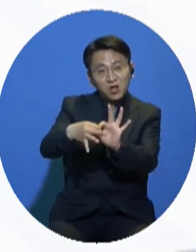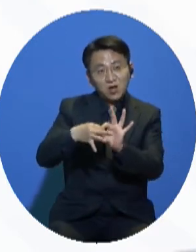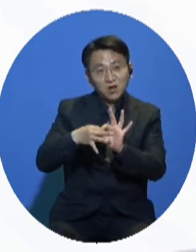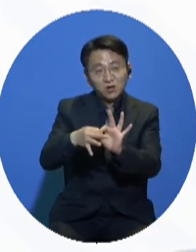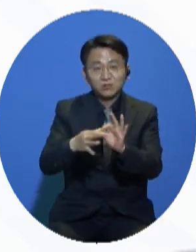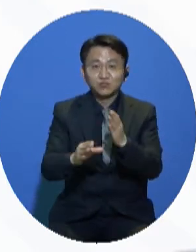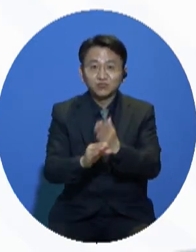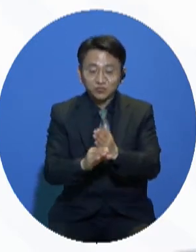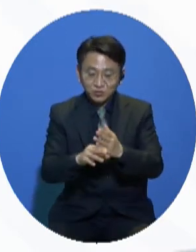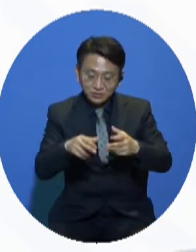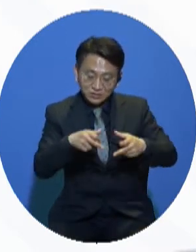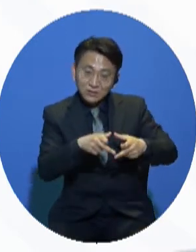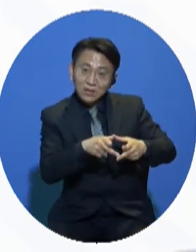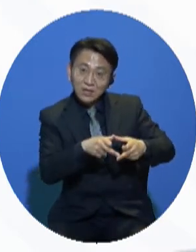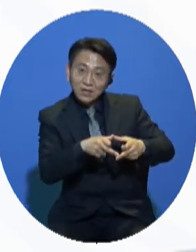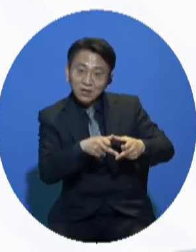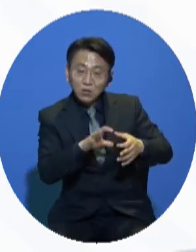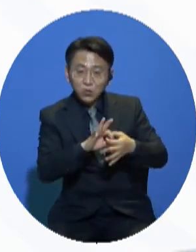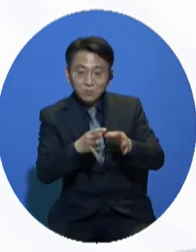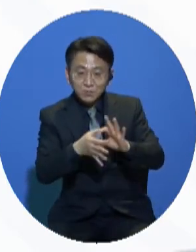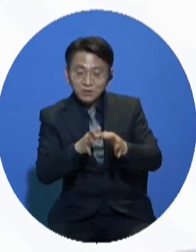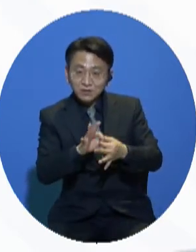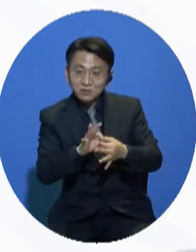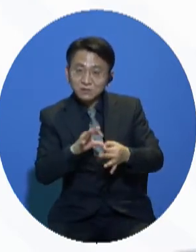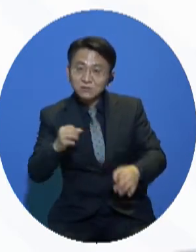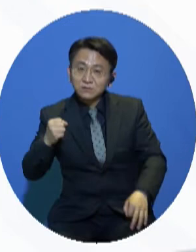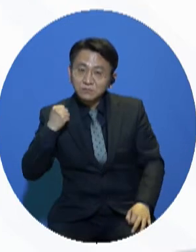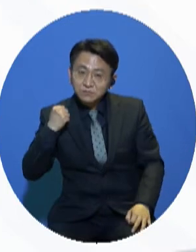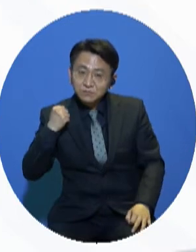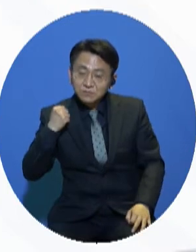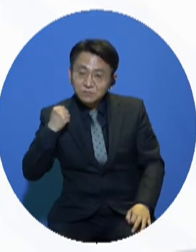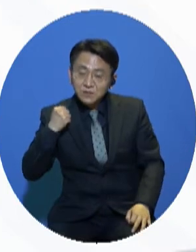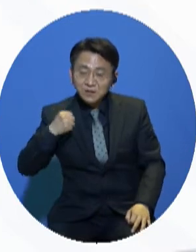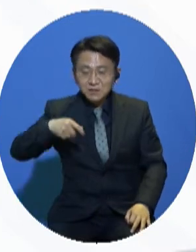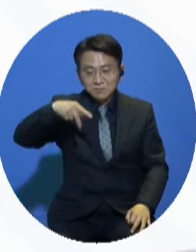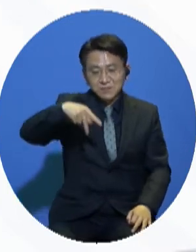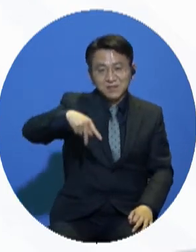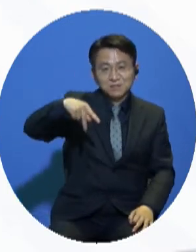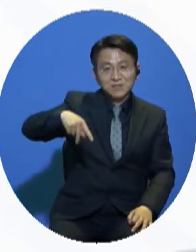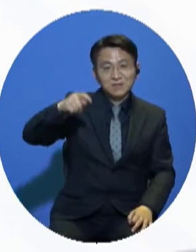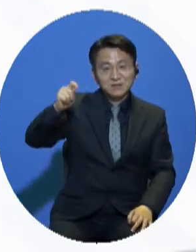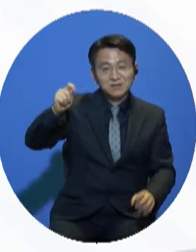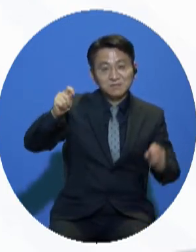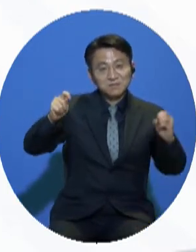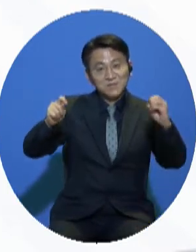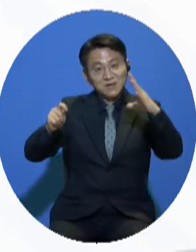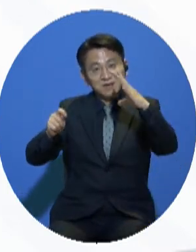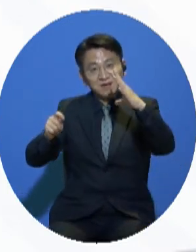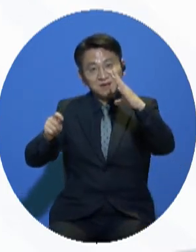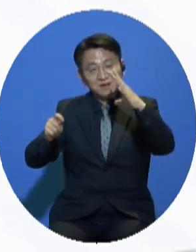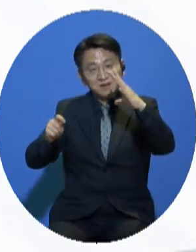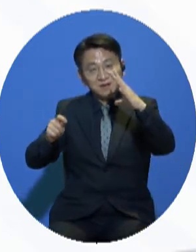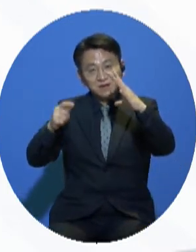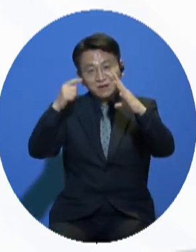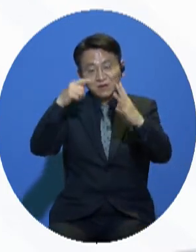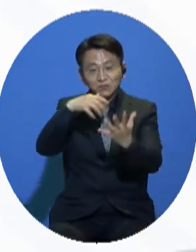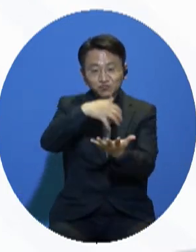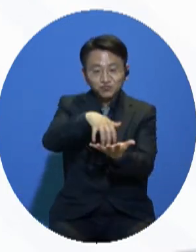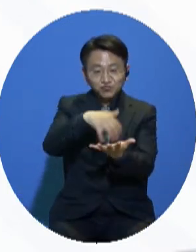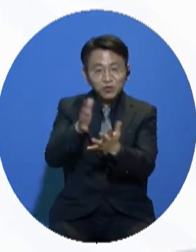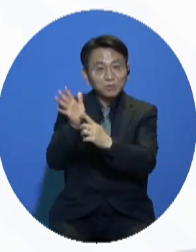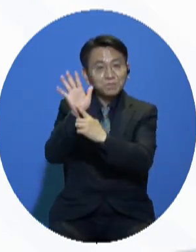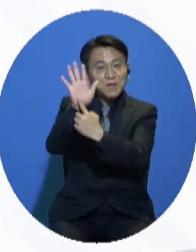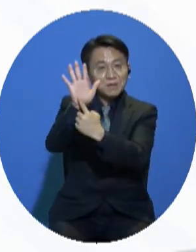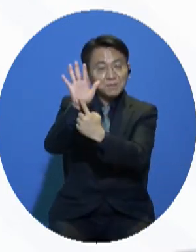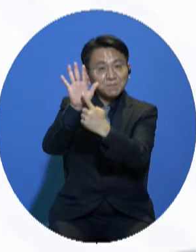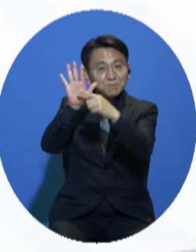있는데 패럴림픽의 힘에 대해서는 PPT를 사용을 하고 여러 데이터, 통계치를